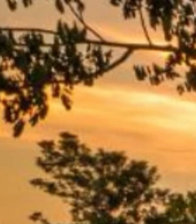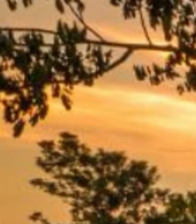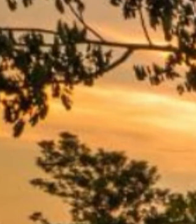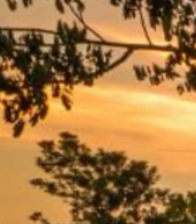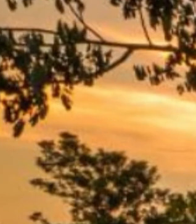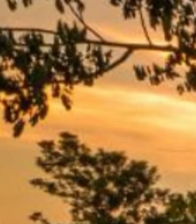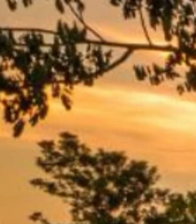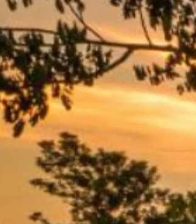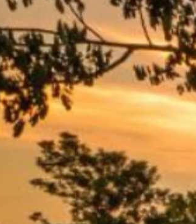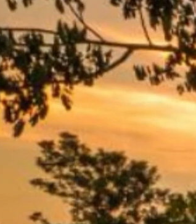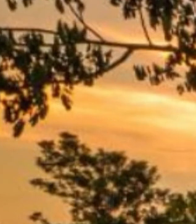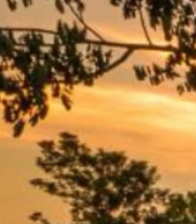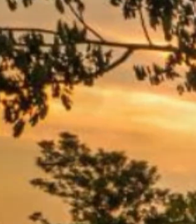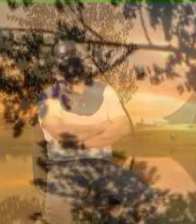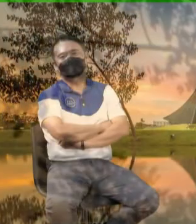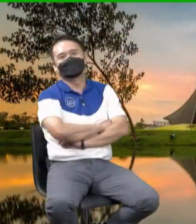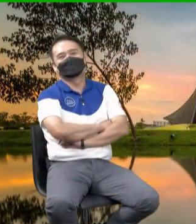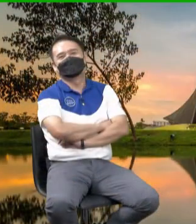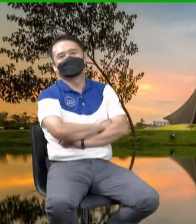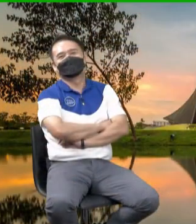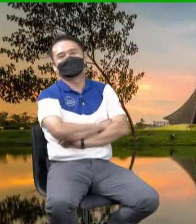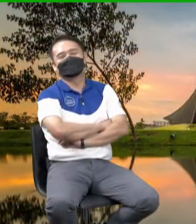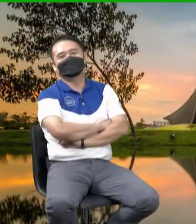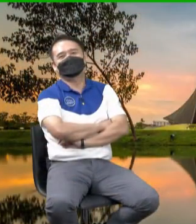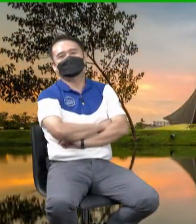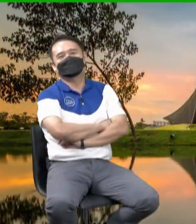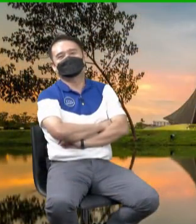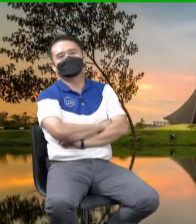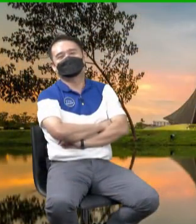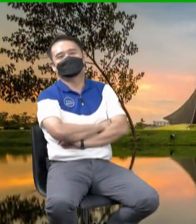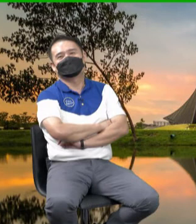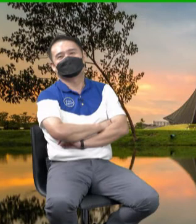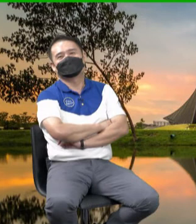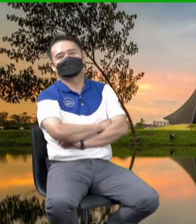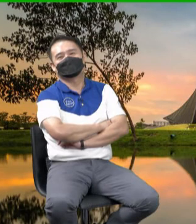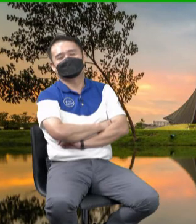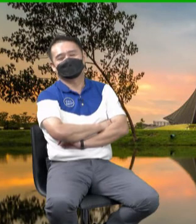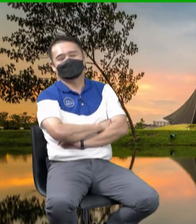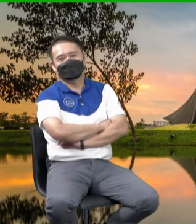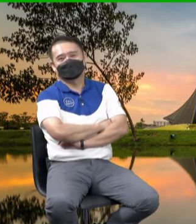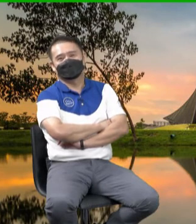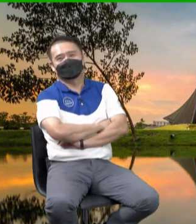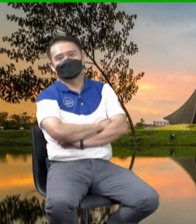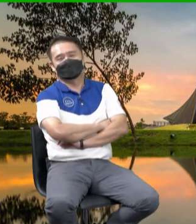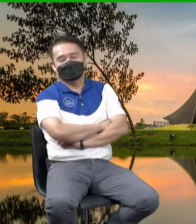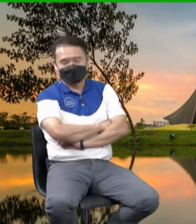ม ขอให้เราติดตามสถานการณ์นะครับโดยเข้าไปนี่นะครับ TMD thaiwater.net ก็ได้